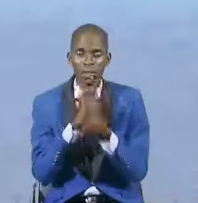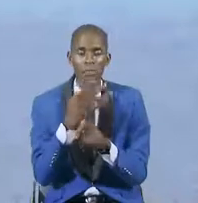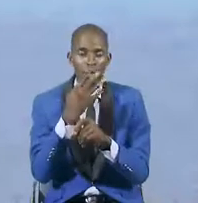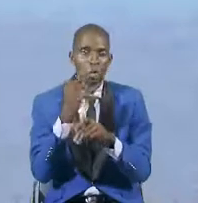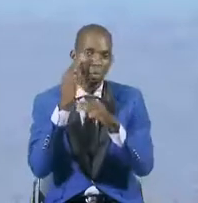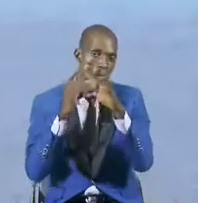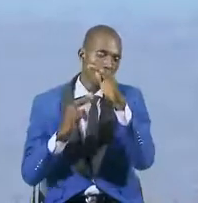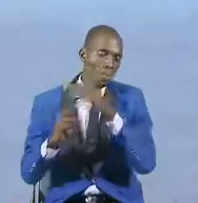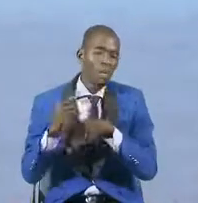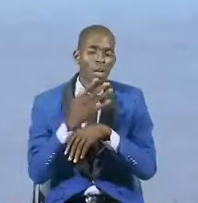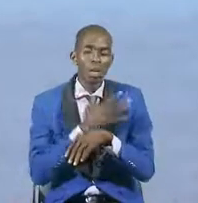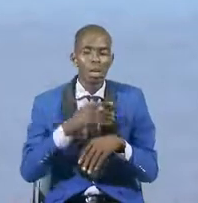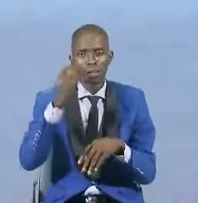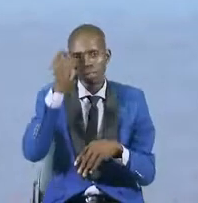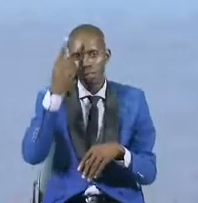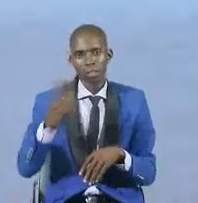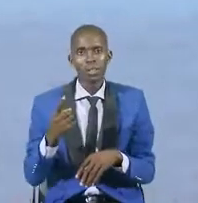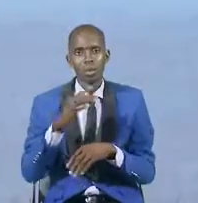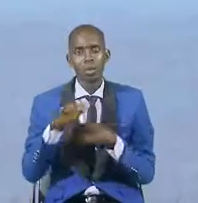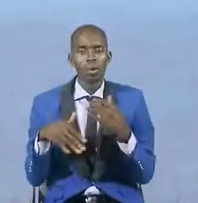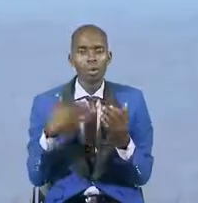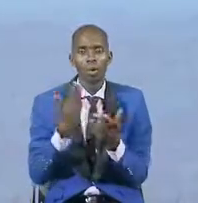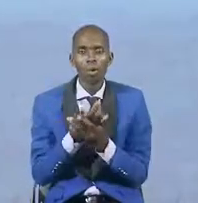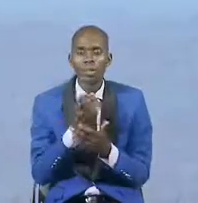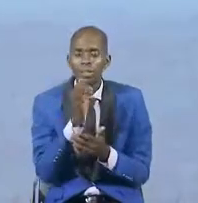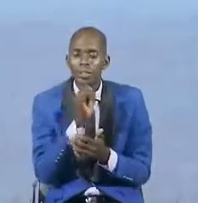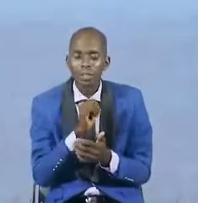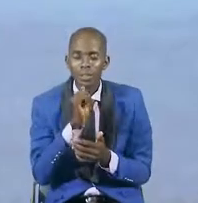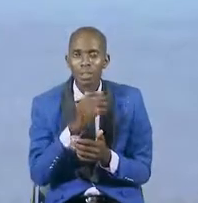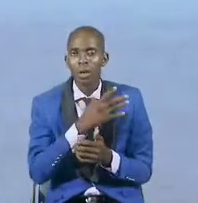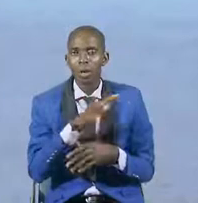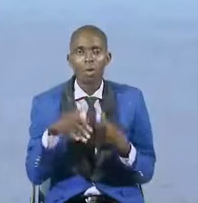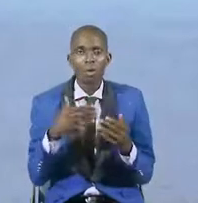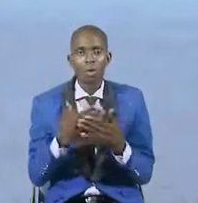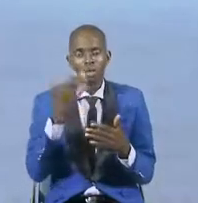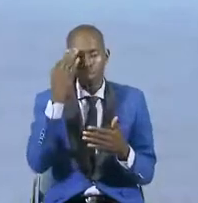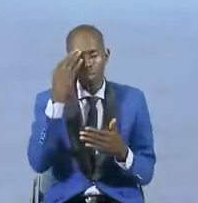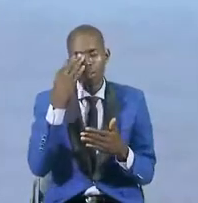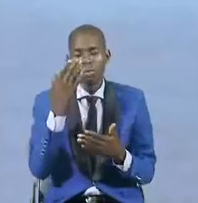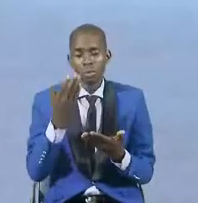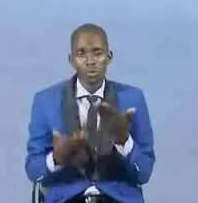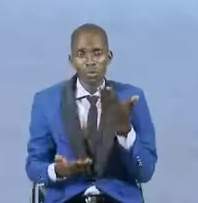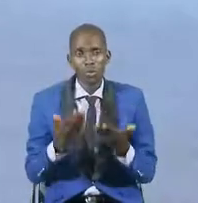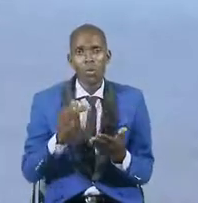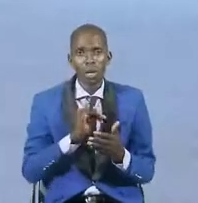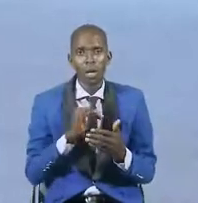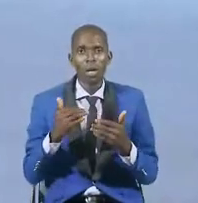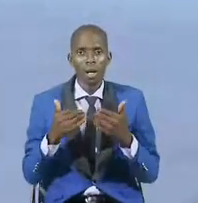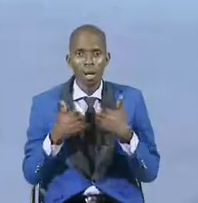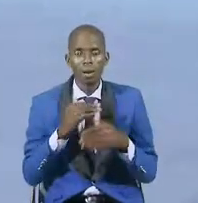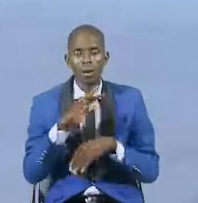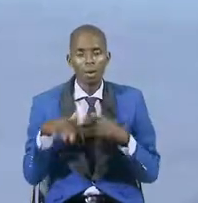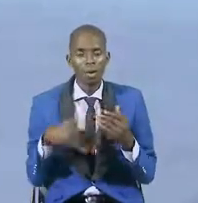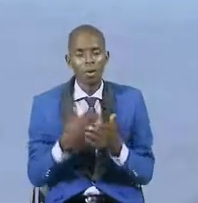le don de prophétie, la science de tous les mystères et toute la connaissance, quand j'aurai